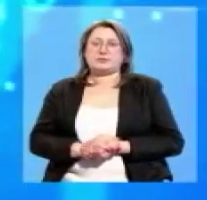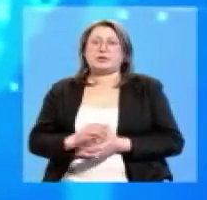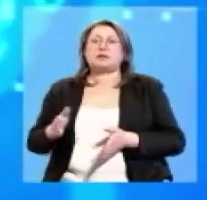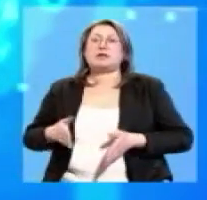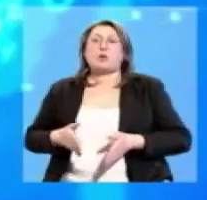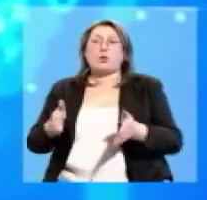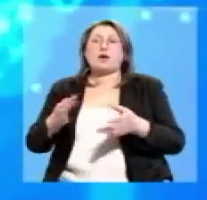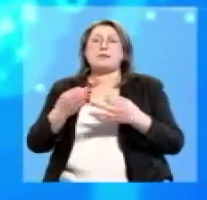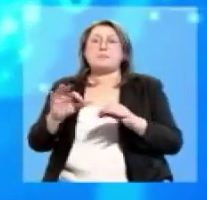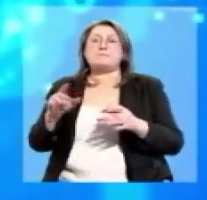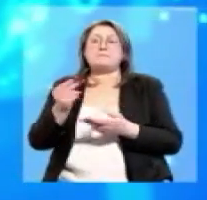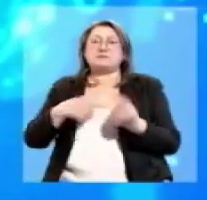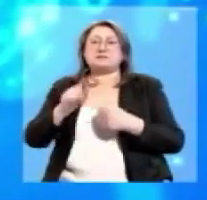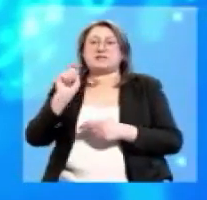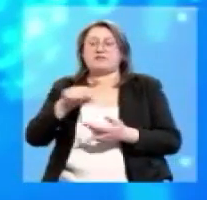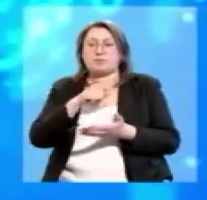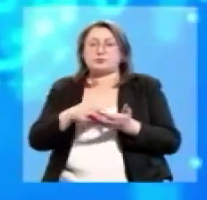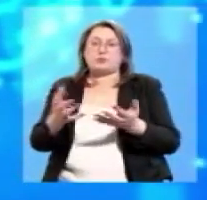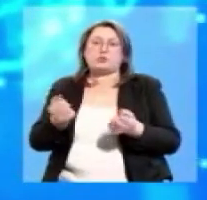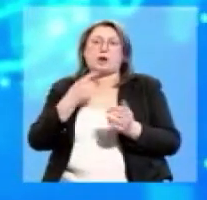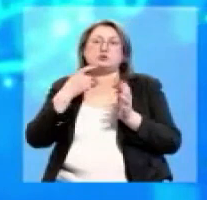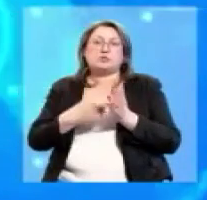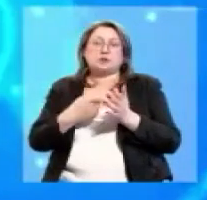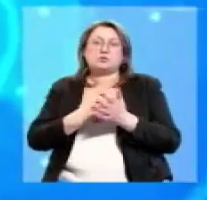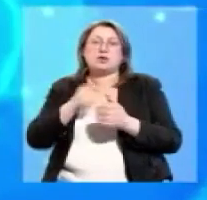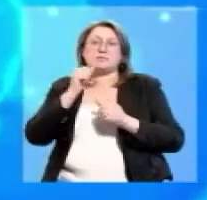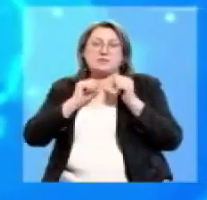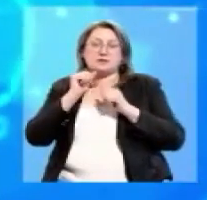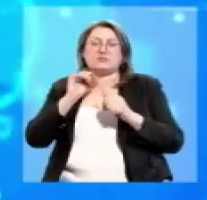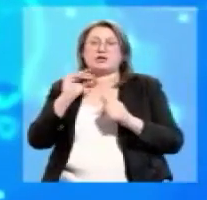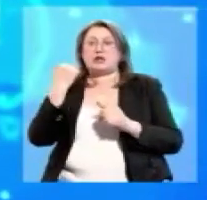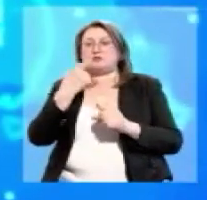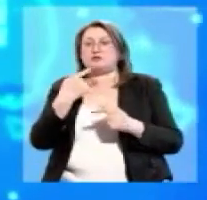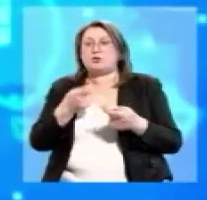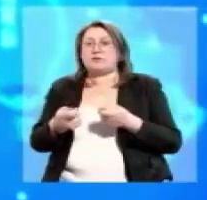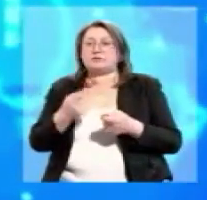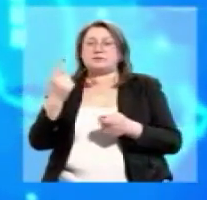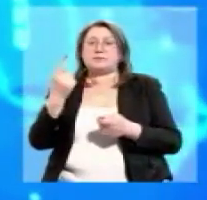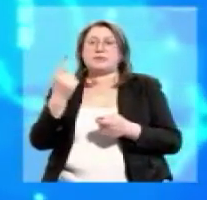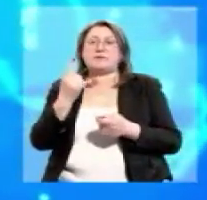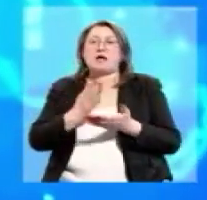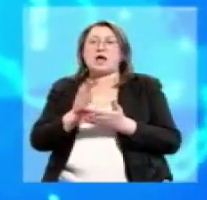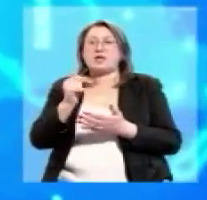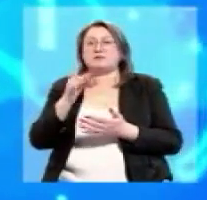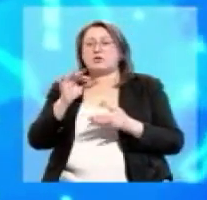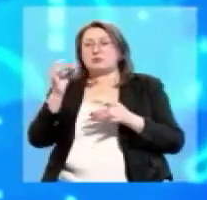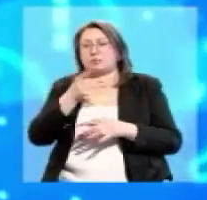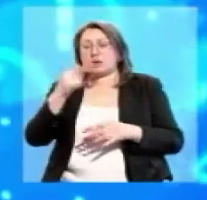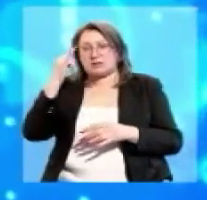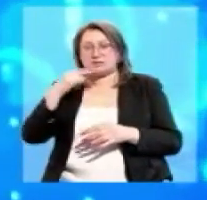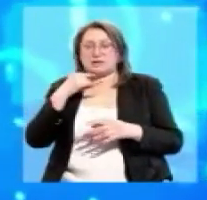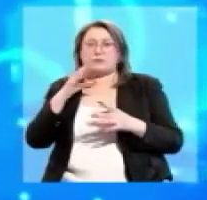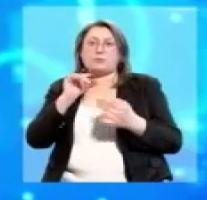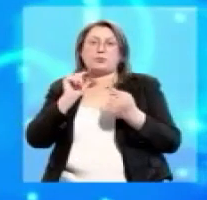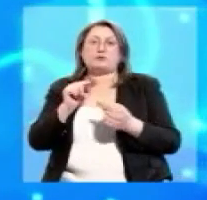Дорога бизнесу. Задать вопросы, получить консультацию экспертов и лично руководителя первой службы агентства Республики Казахстан